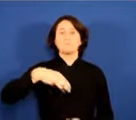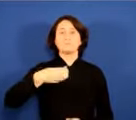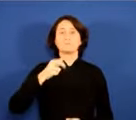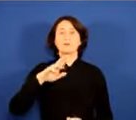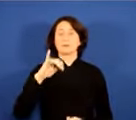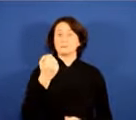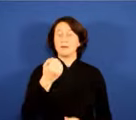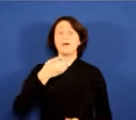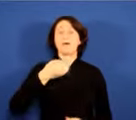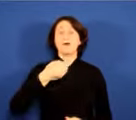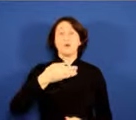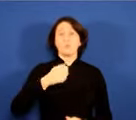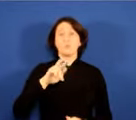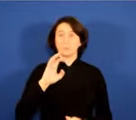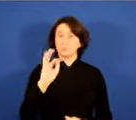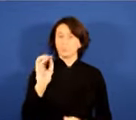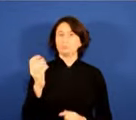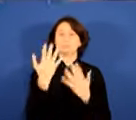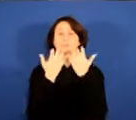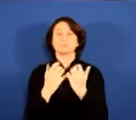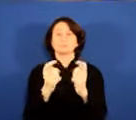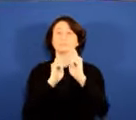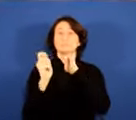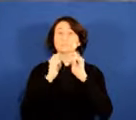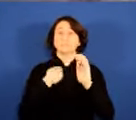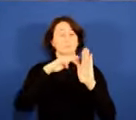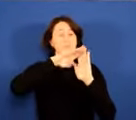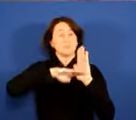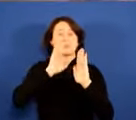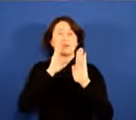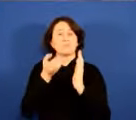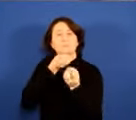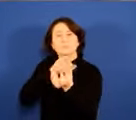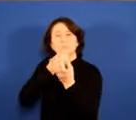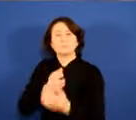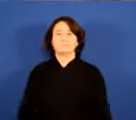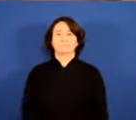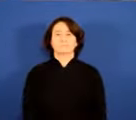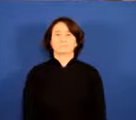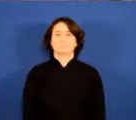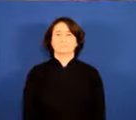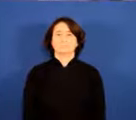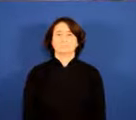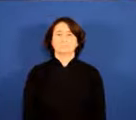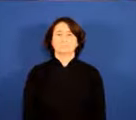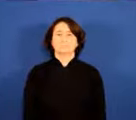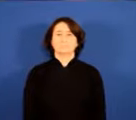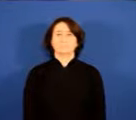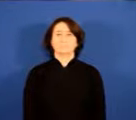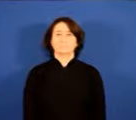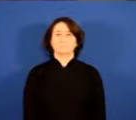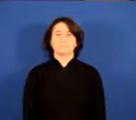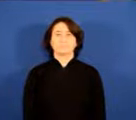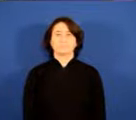du Aldundiak onartu duela 35 milioi euroko diru laguntzak ematea adimen desgaitasunerako eta gizarte